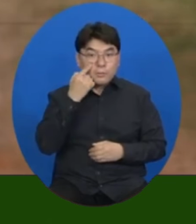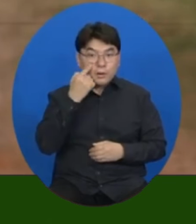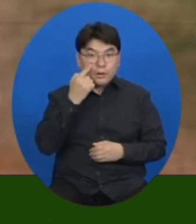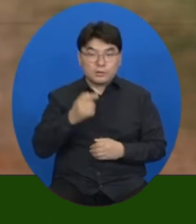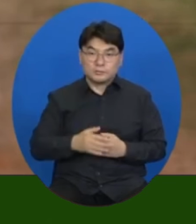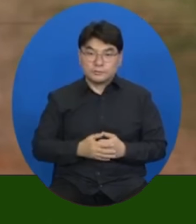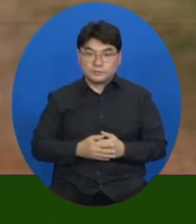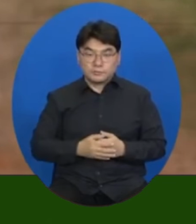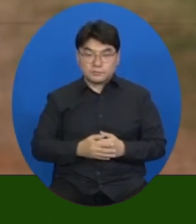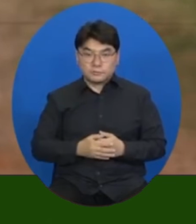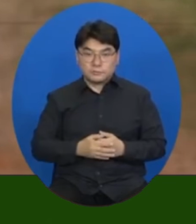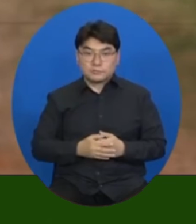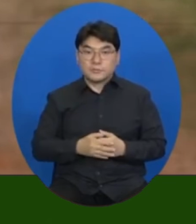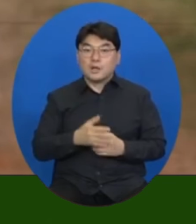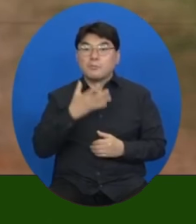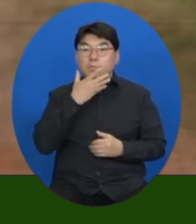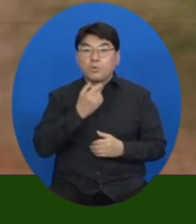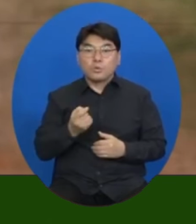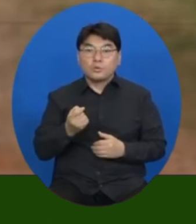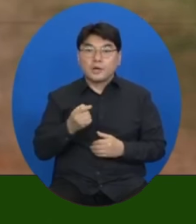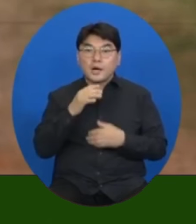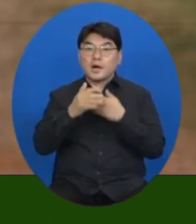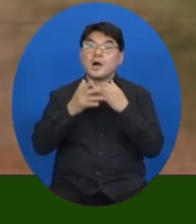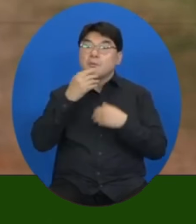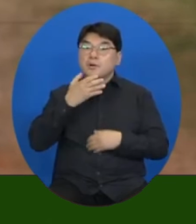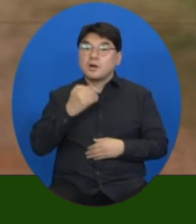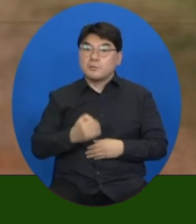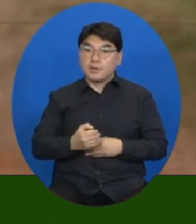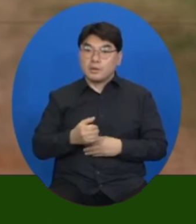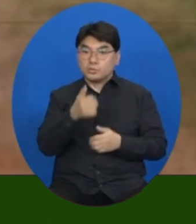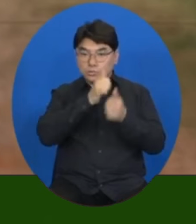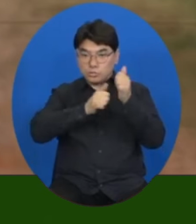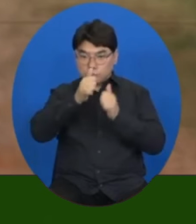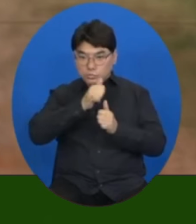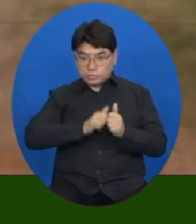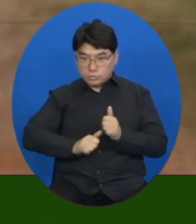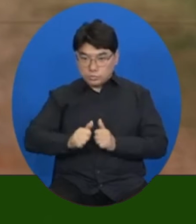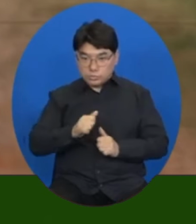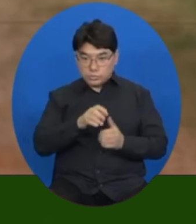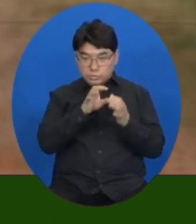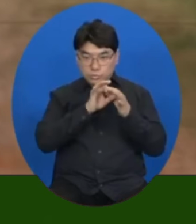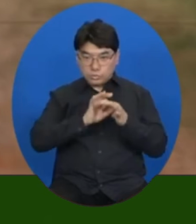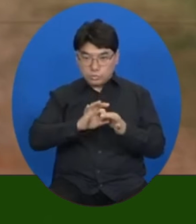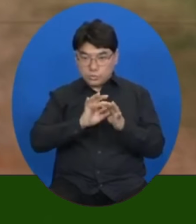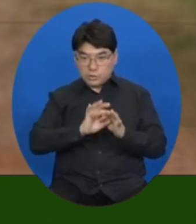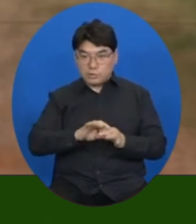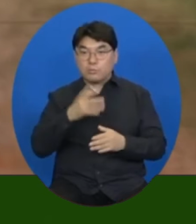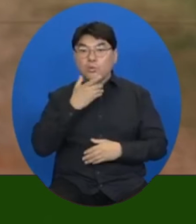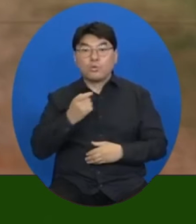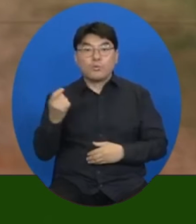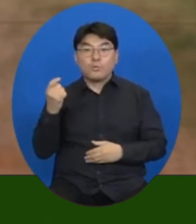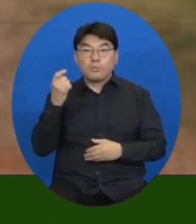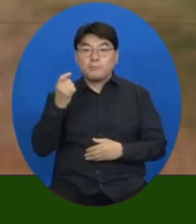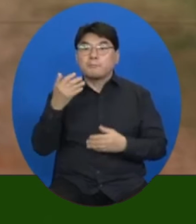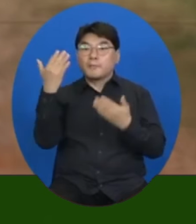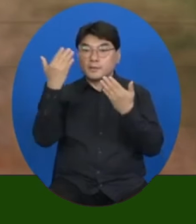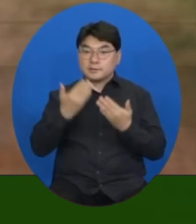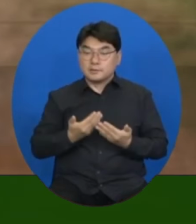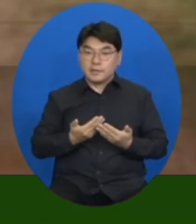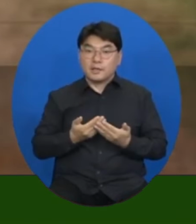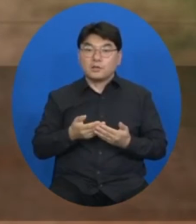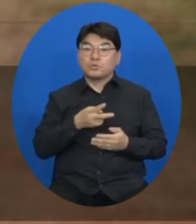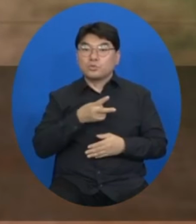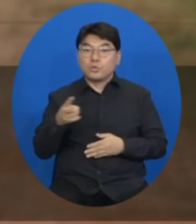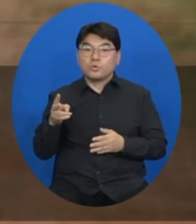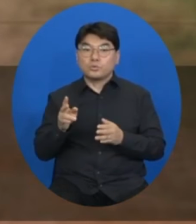받을 것인데 아브라함의 씨를 통해서 복을 받을 것입니다 근데 그 씨가 바로이 분이십니다이기를 하죠 그것이 25절